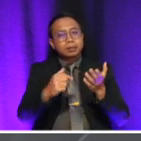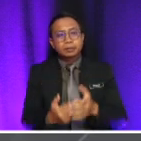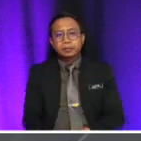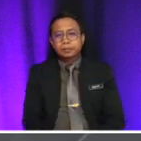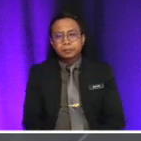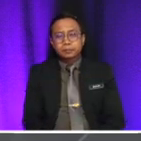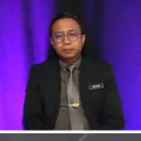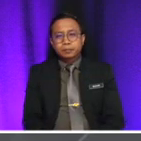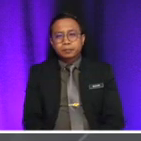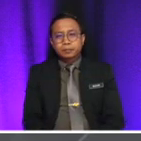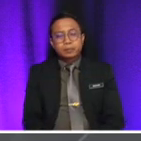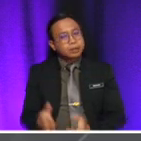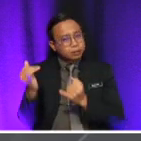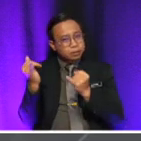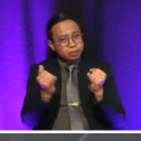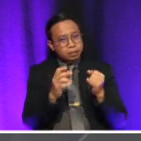ini